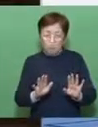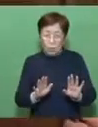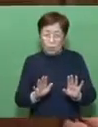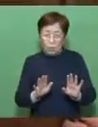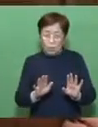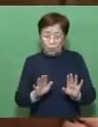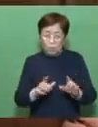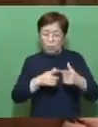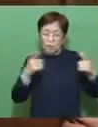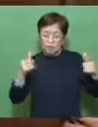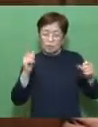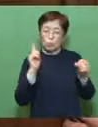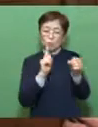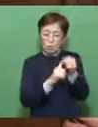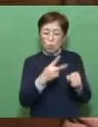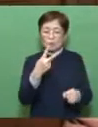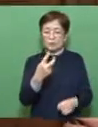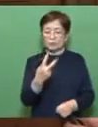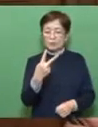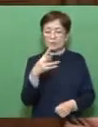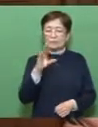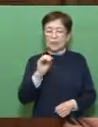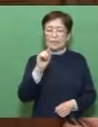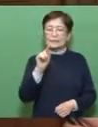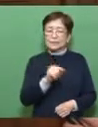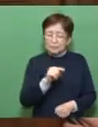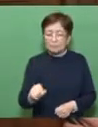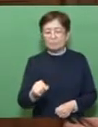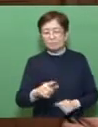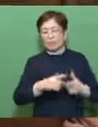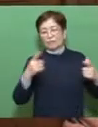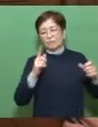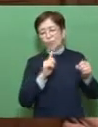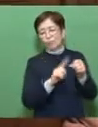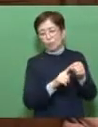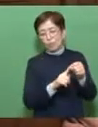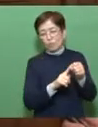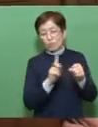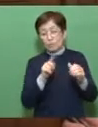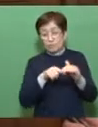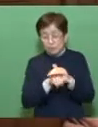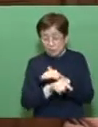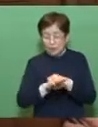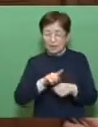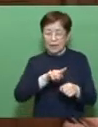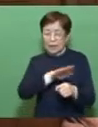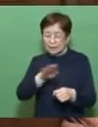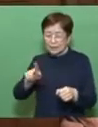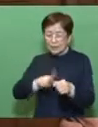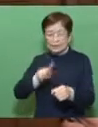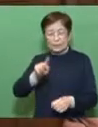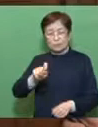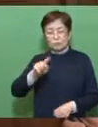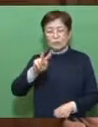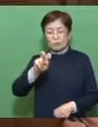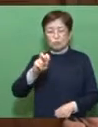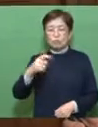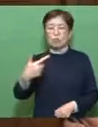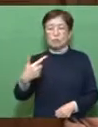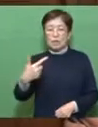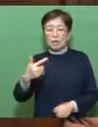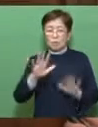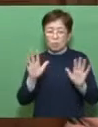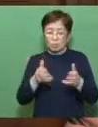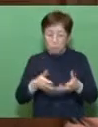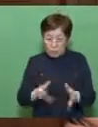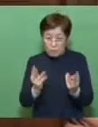ね平成26年のあの子供の生まれた数うんこれが4万4000人なんです